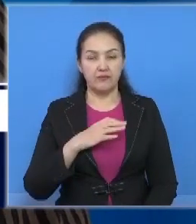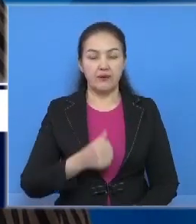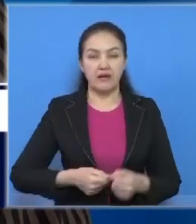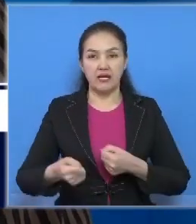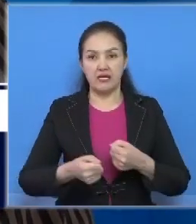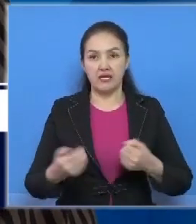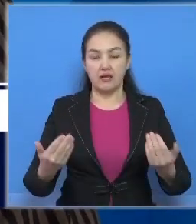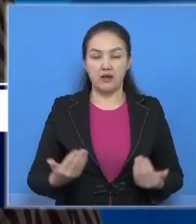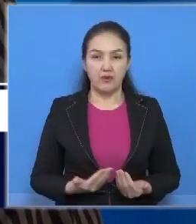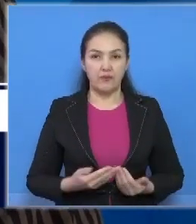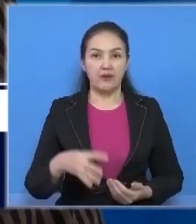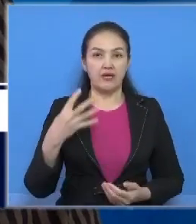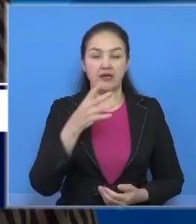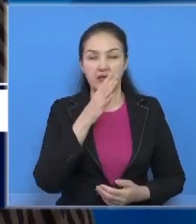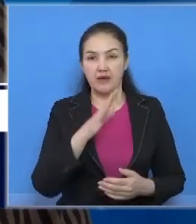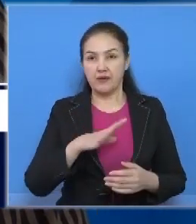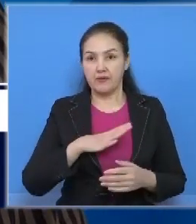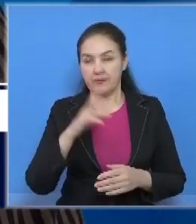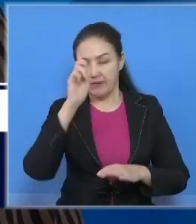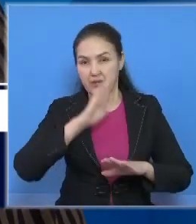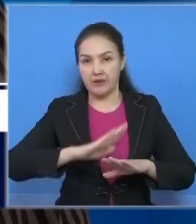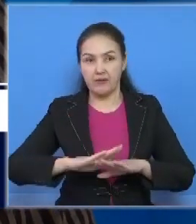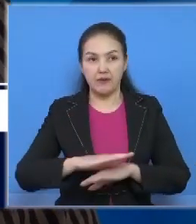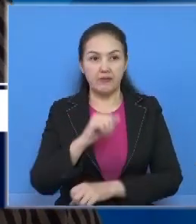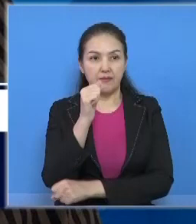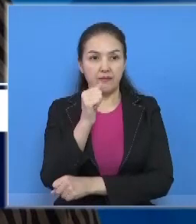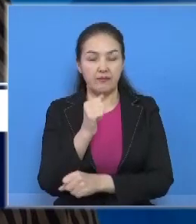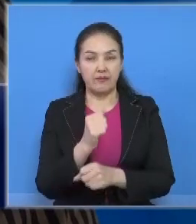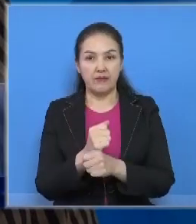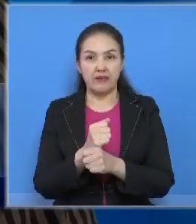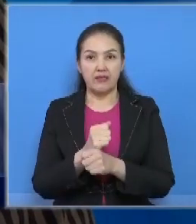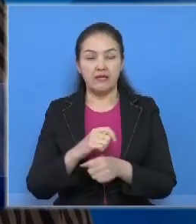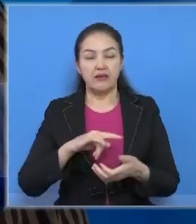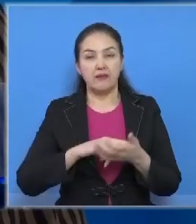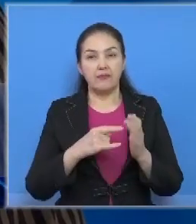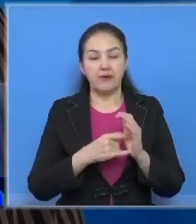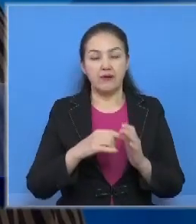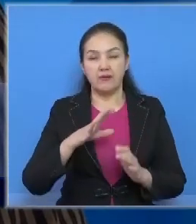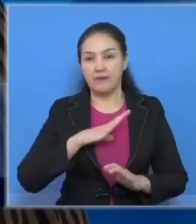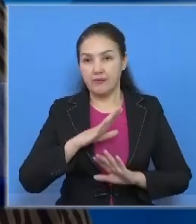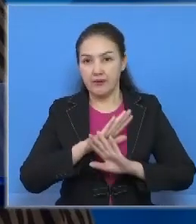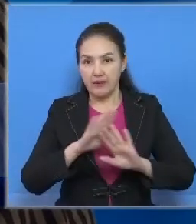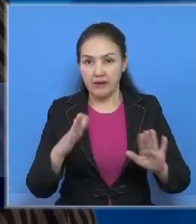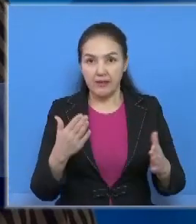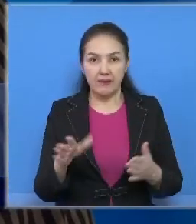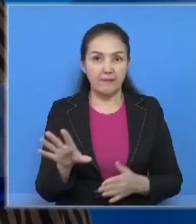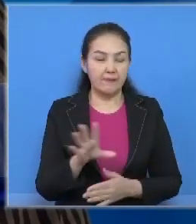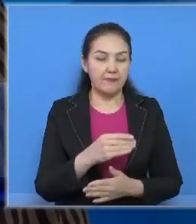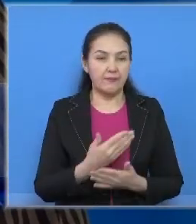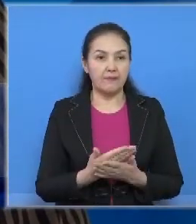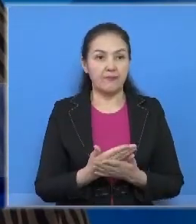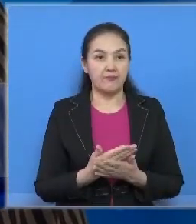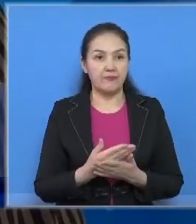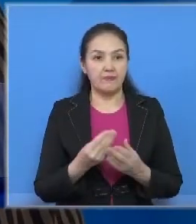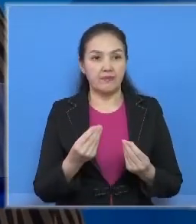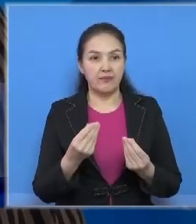басқа өңірлерге ауысқан кезде мемлекеттік қызметтік пәтерлер болмаған жағдайда оларға сол